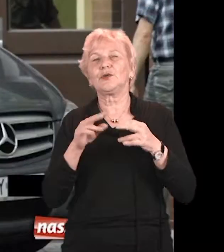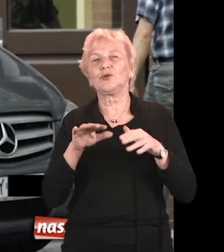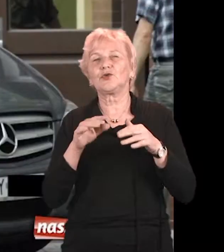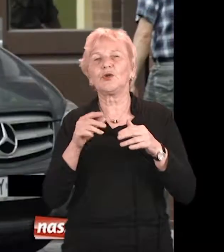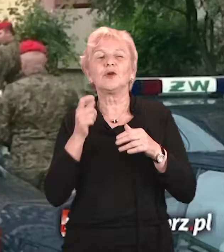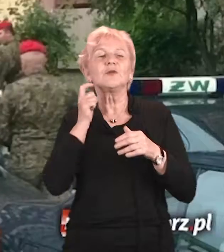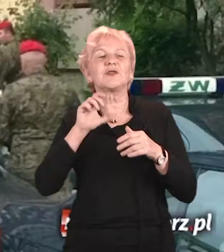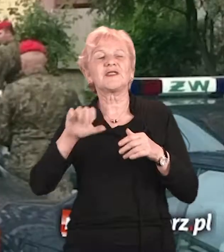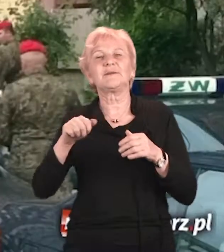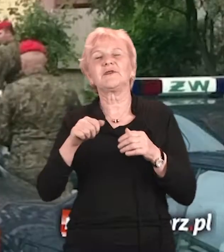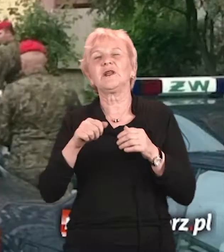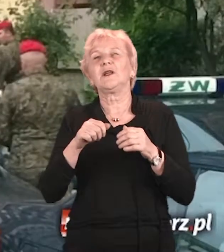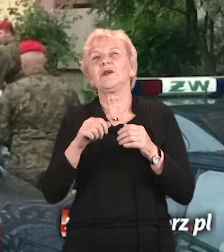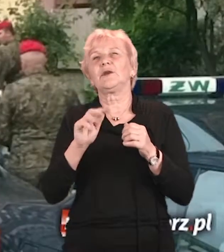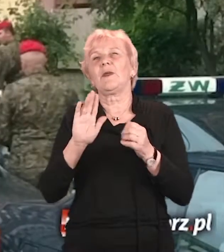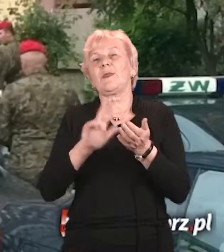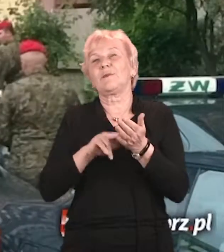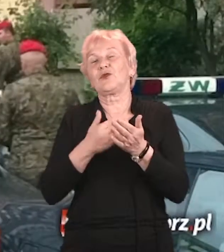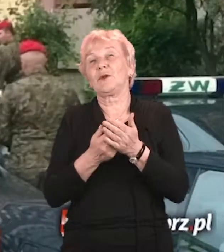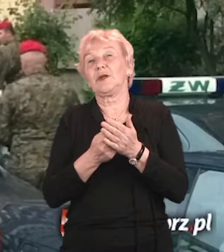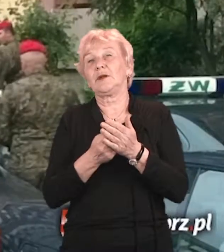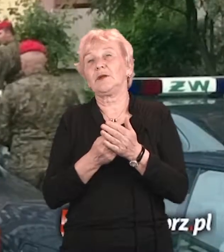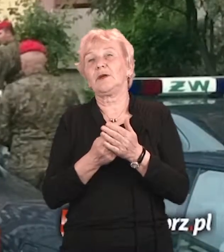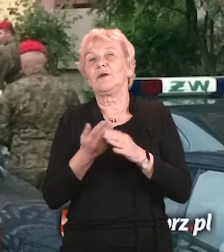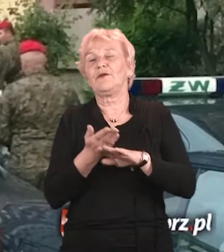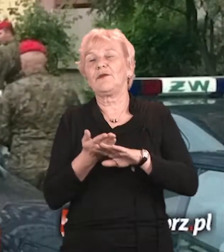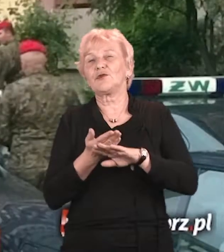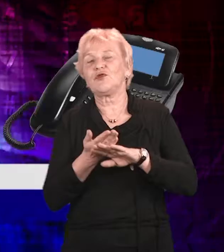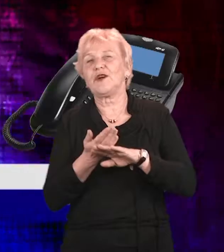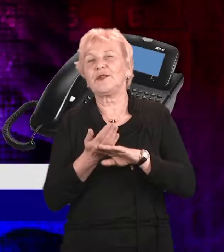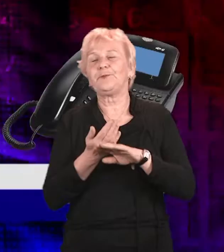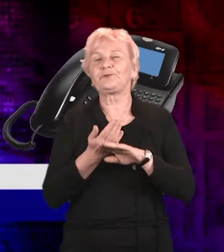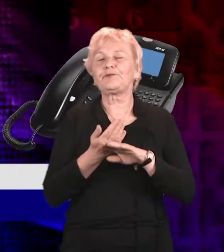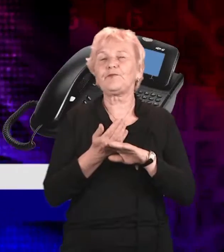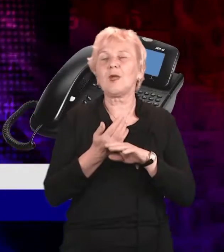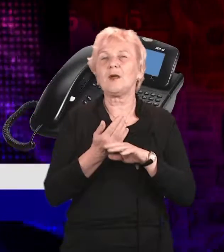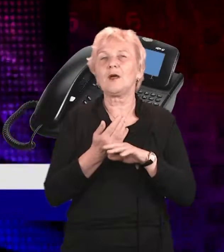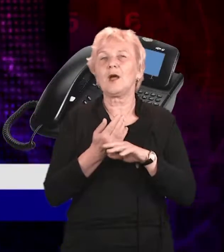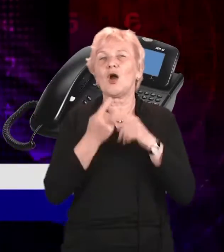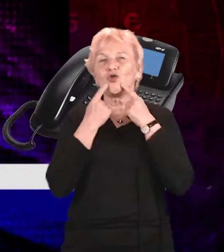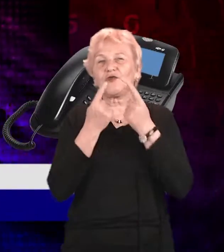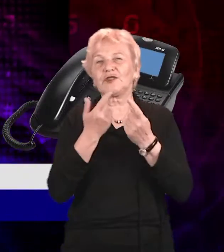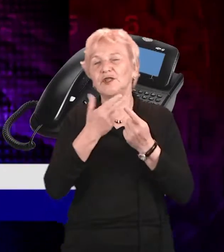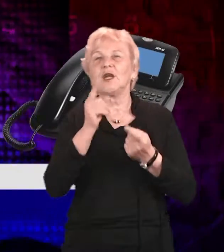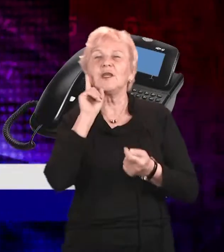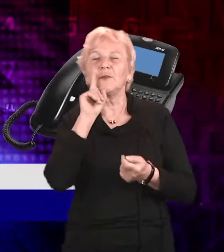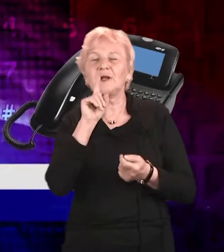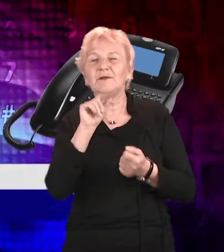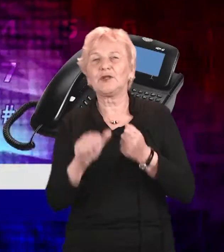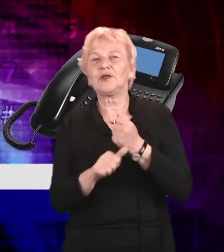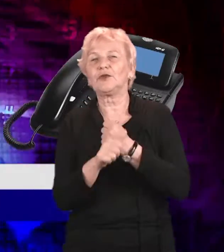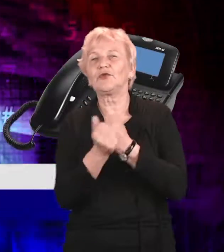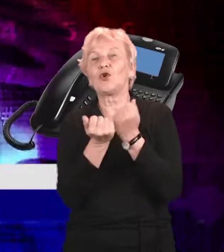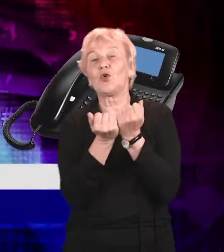w celu osiągnięcia korzyści majątkowej. O co jeszcze są podejrzewani? Poświadczenia nieprawdy w dokumentach, jeżeli te